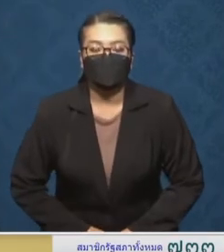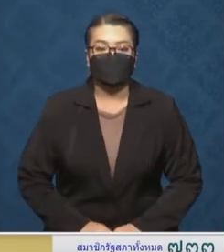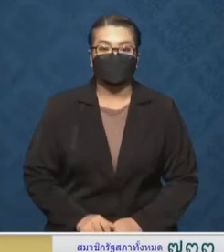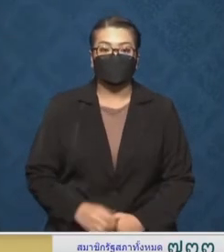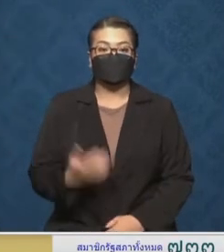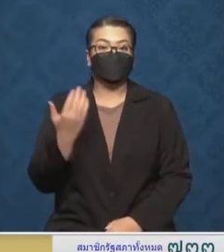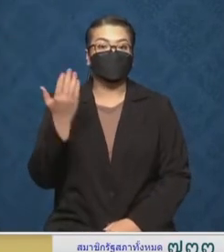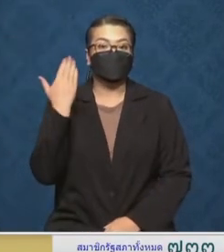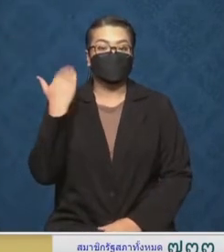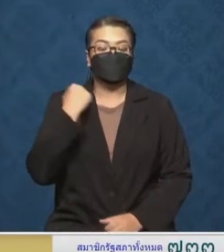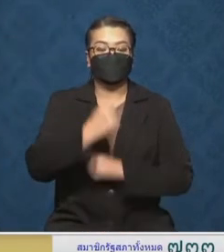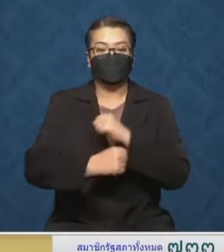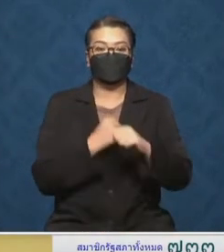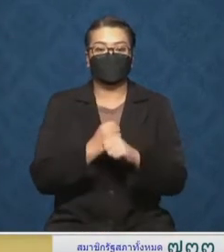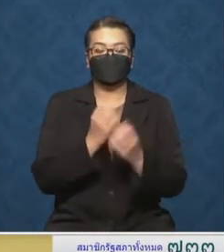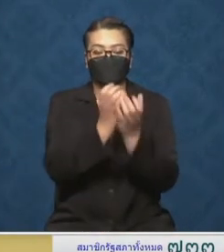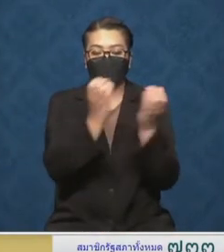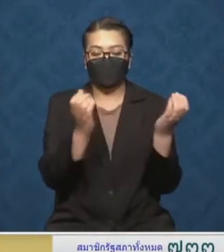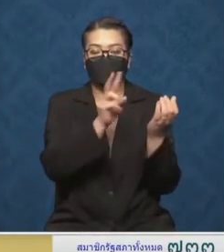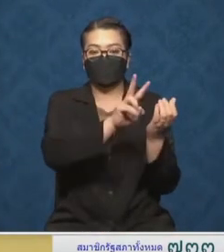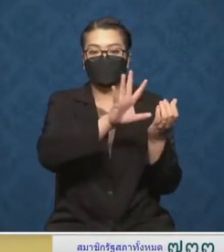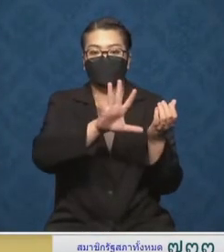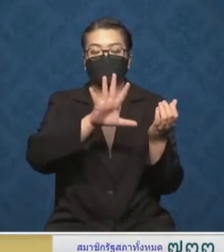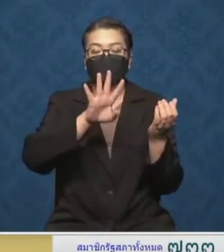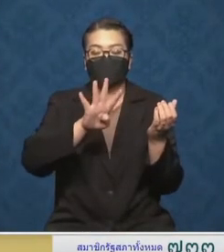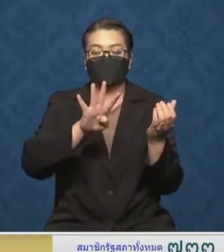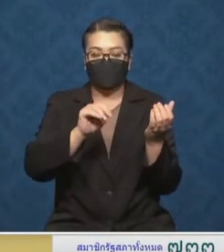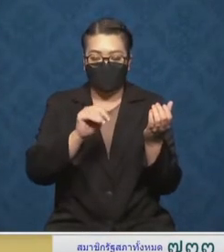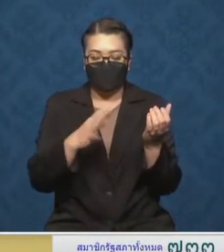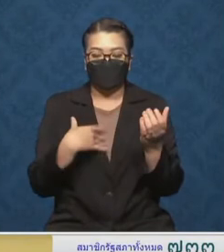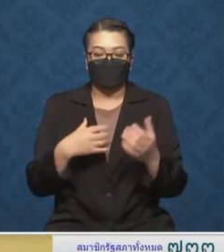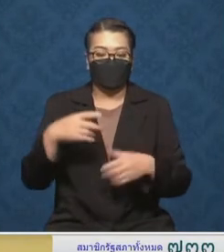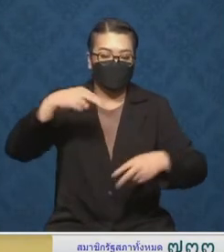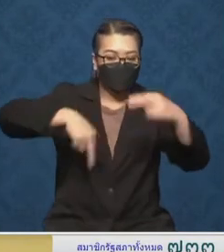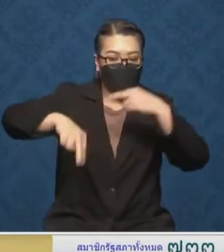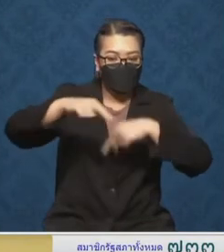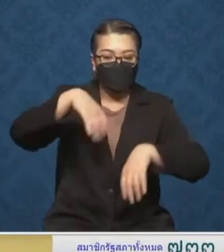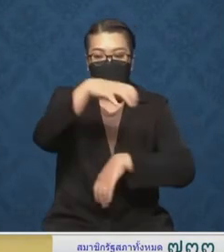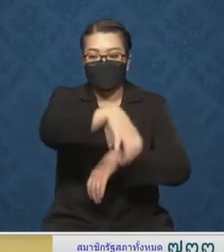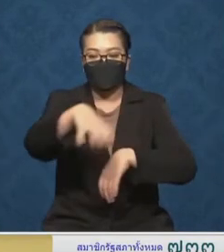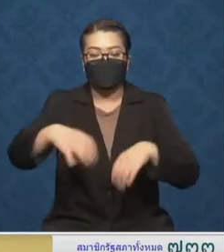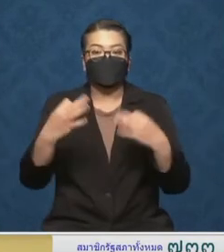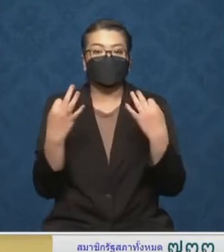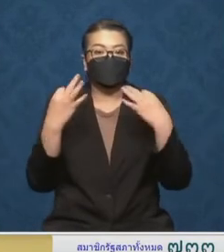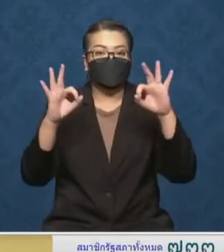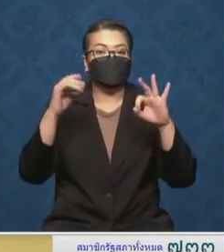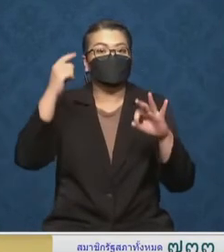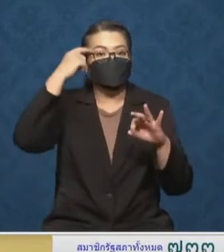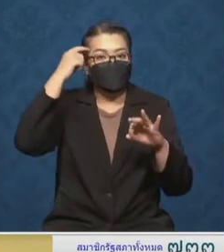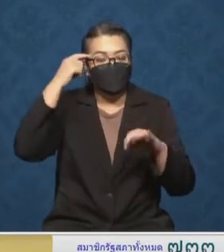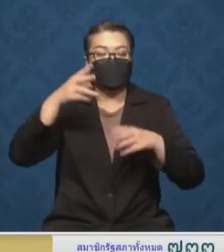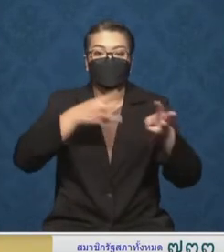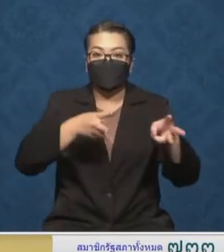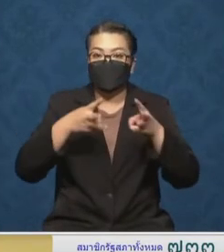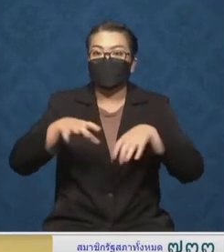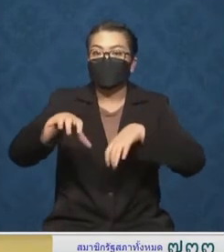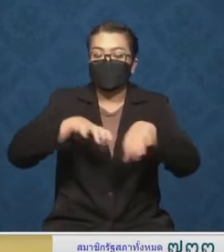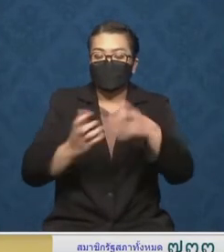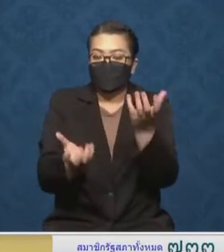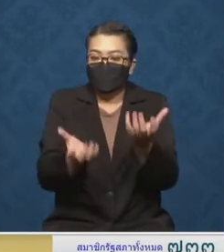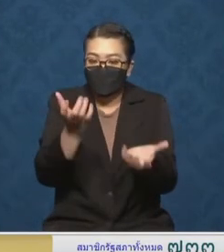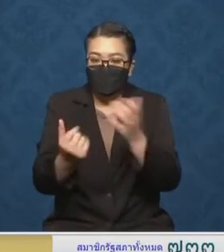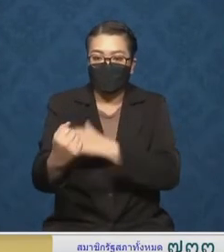ครับภายใต้การกำกับควบคุมขององค์กรอิสระต่างๆที่หวังว่าจะเป็นกลไกในการถ่วงดุล